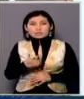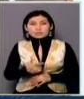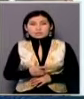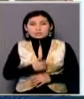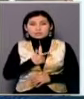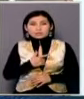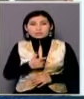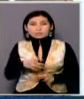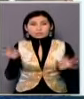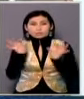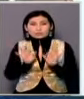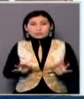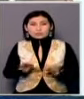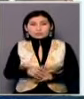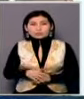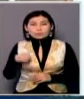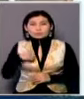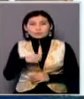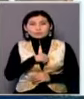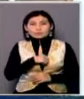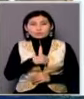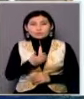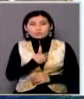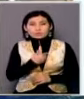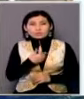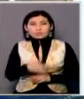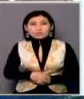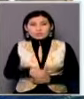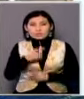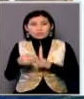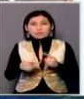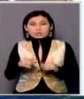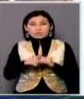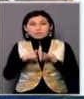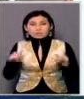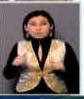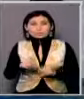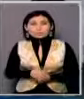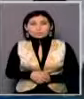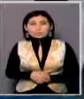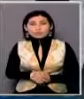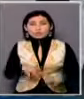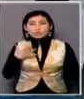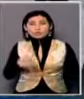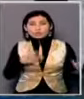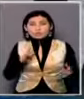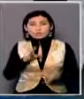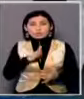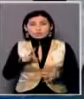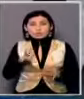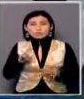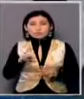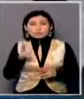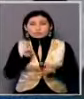деген, өнерге деген өзінің құлшыныстарын ары қарай арттыру ойымыз. Құрманғазыдағы Наурыз